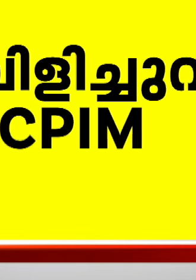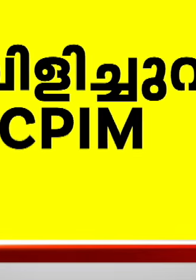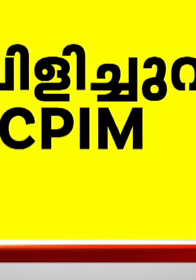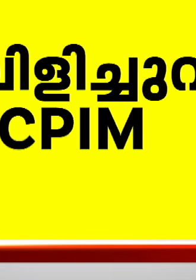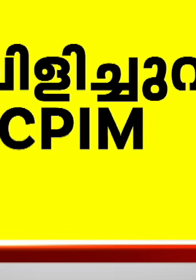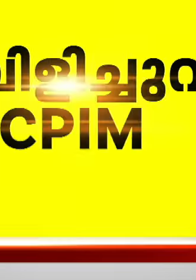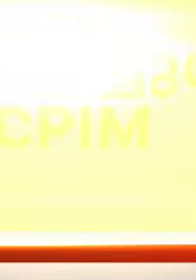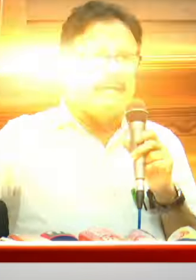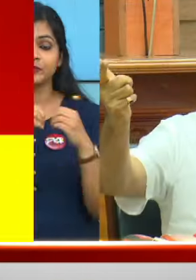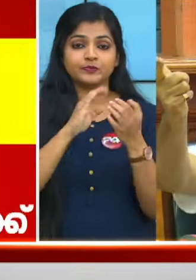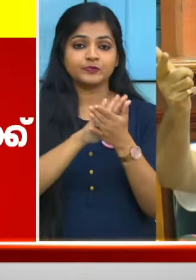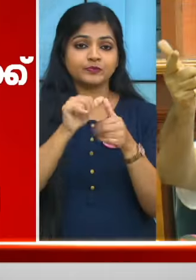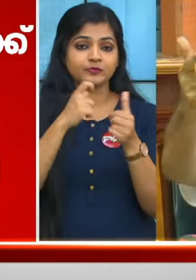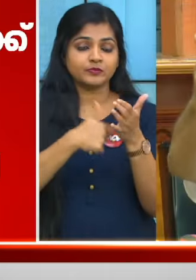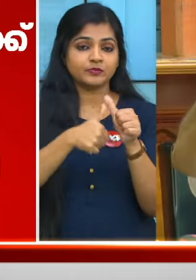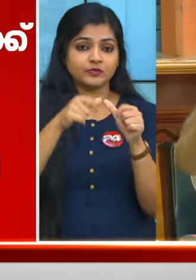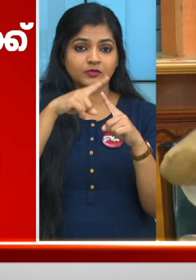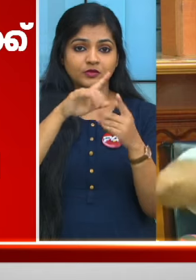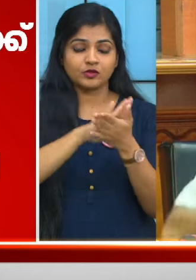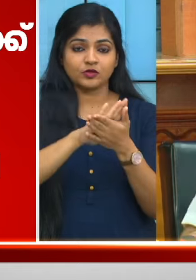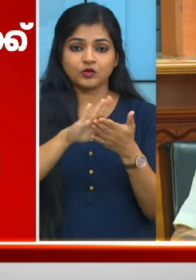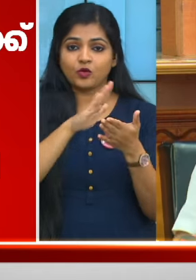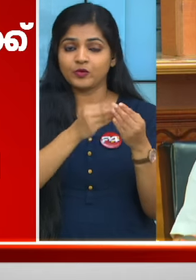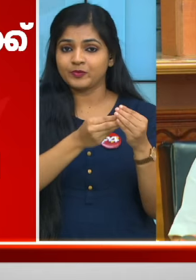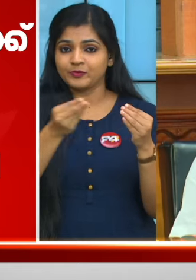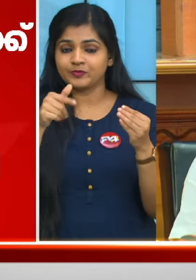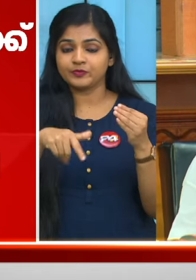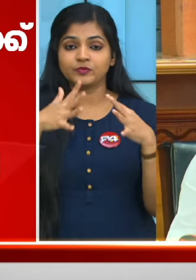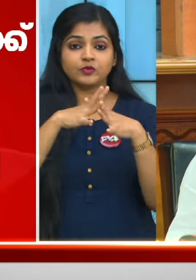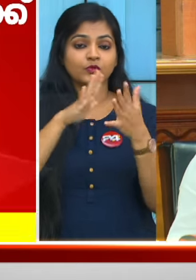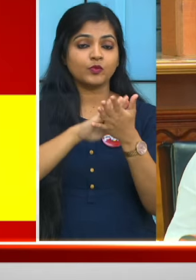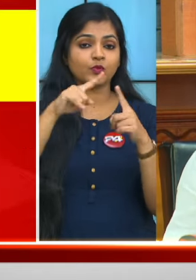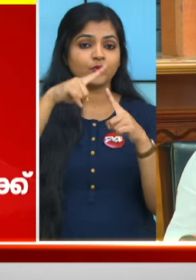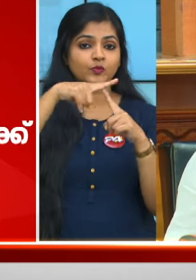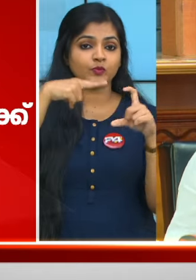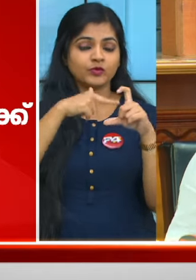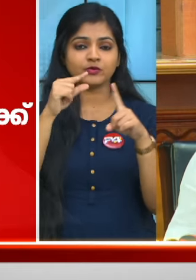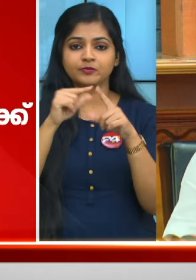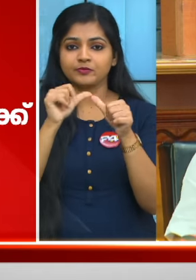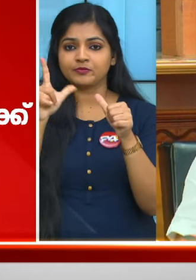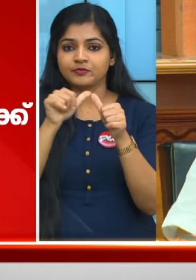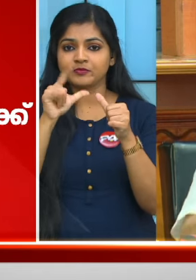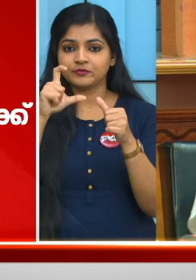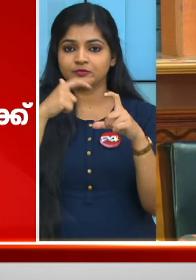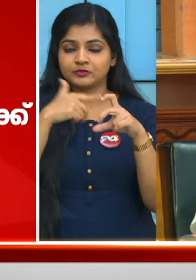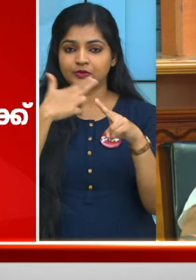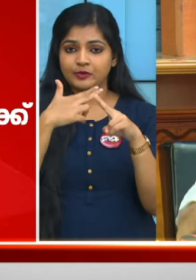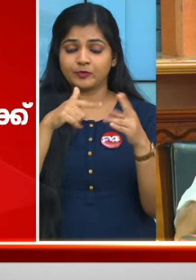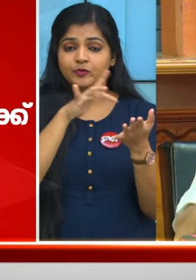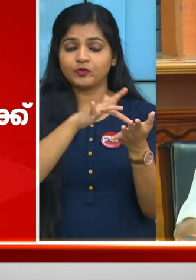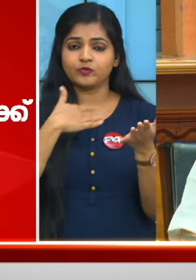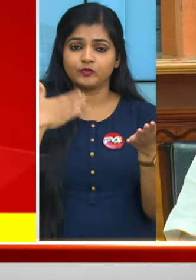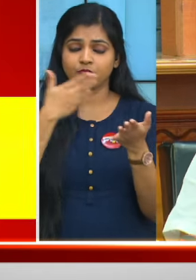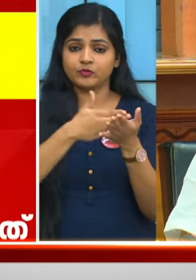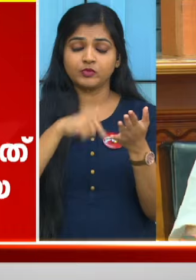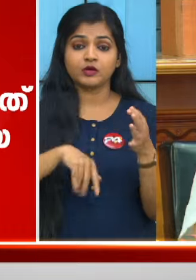തൊട്ട് പിന്നിലത്തെ ഉള്ള ആ ഹോട്ടലിന്റെ പേര് വൈറ്റ് പാലസ്. അപ്പൊ ഞാൻ അവിടെ ചെന്നപ്പോ ഞാൻ 10 മണി എന്ന് പറഞ്ഞാൽ നിങ്ങൾക്ക് അറിയാം, ഞാൻ ഷാർപ്പ് 10